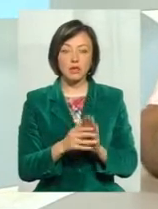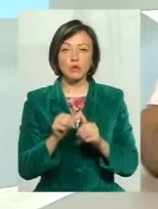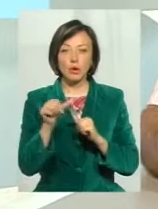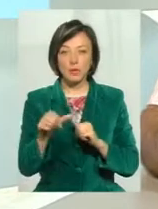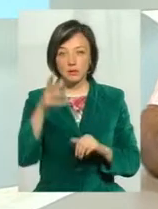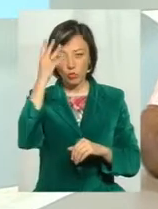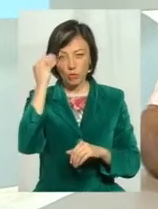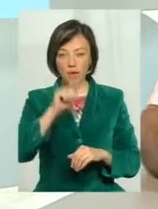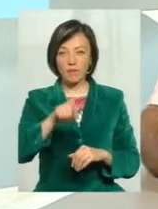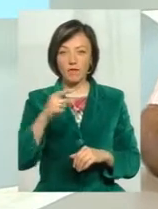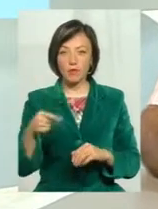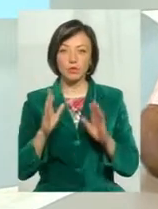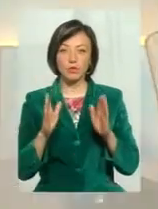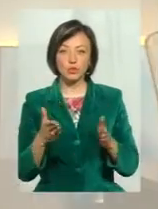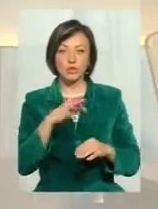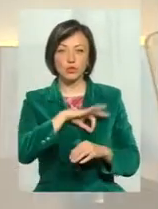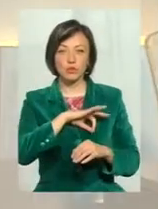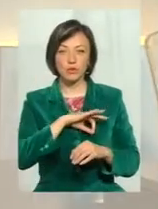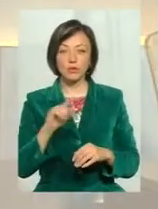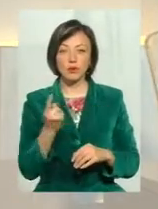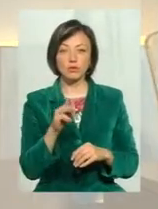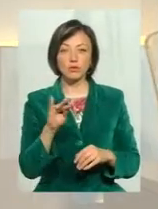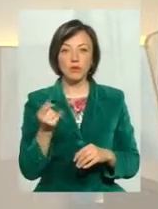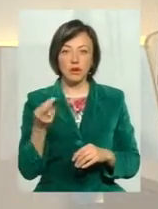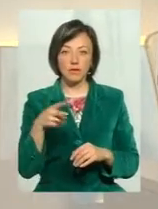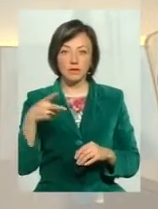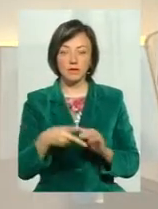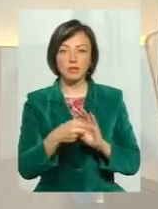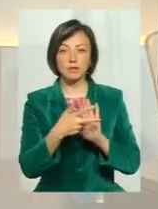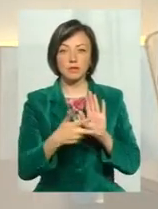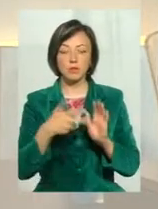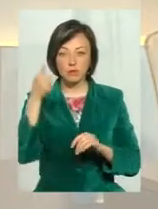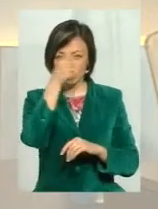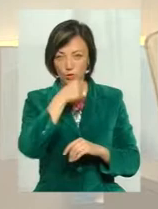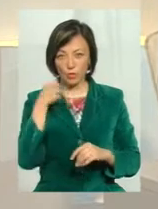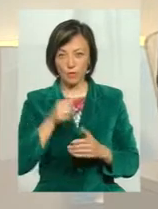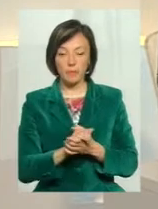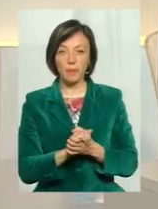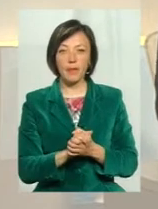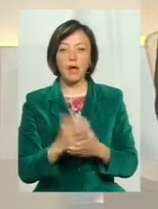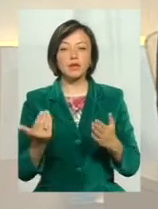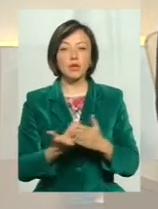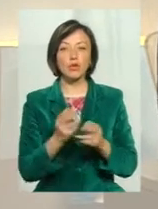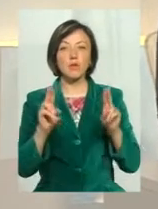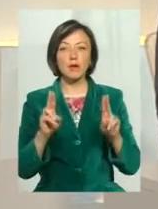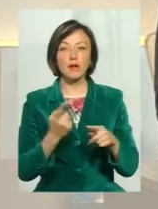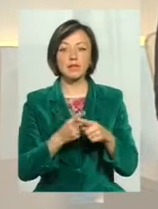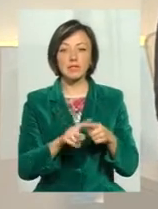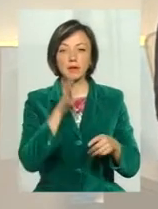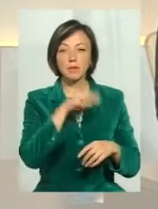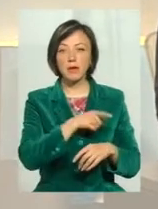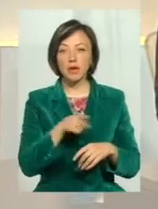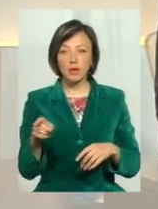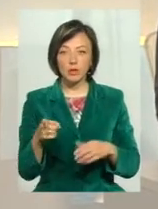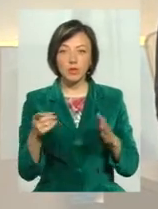врахуванням тих вимог, які будуть вже застосовані з 1 травня 2018 року. Але за новими правилами оцих періодів, на